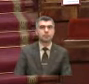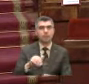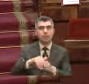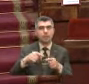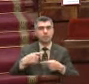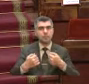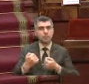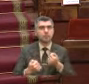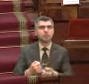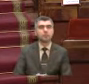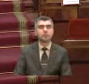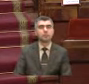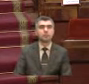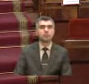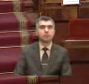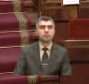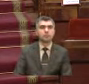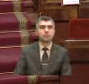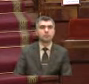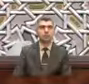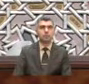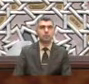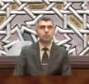المعاصرة، تفضلوا السيد نائب.